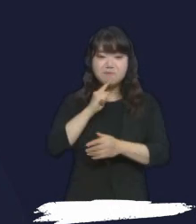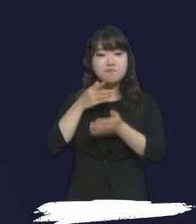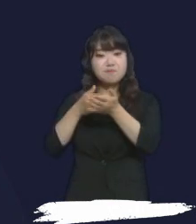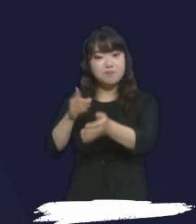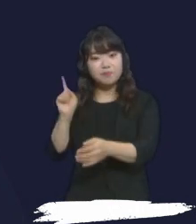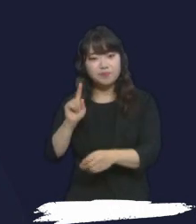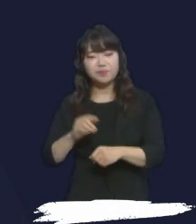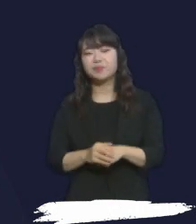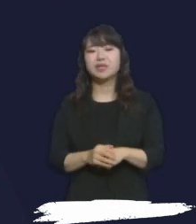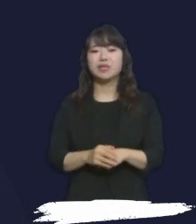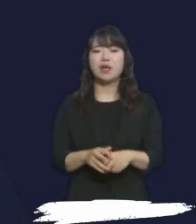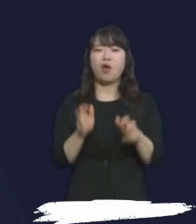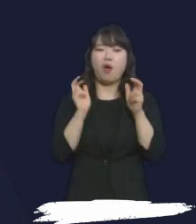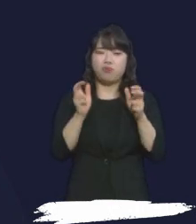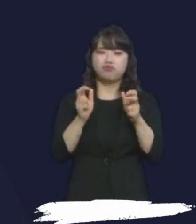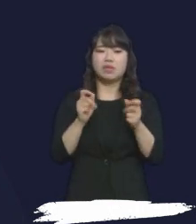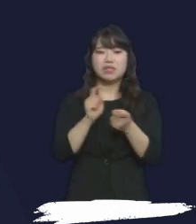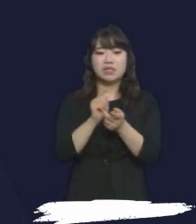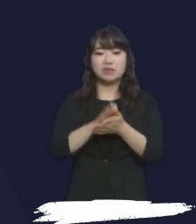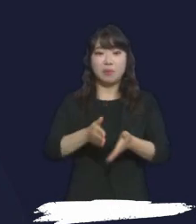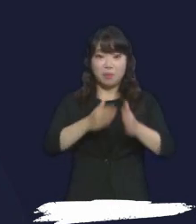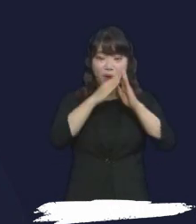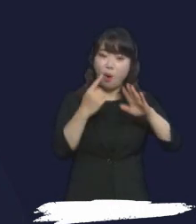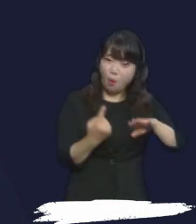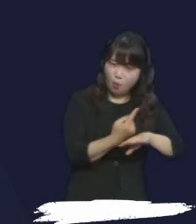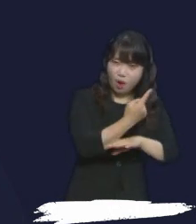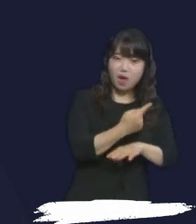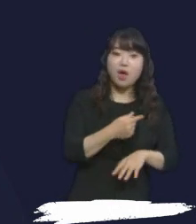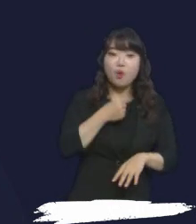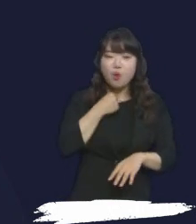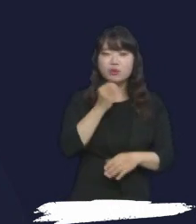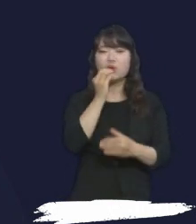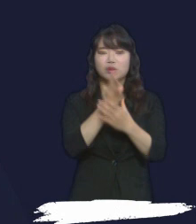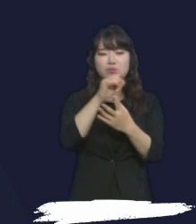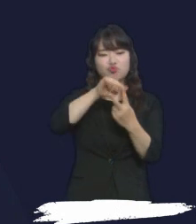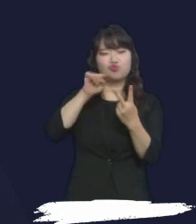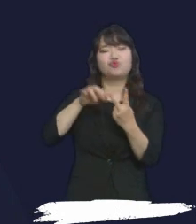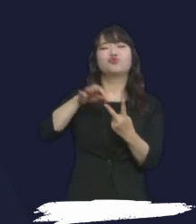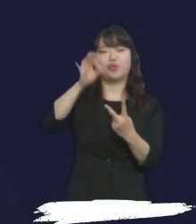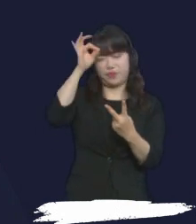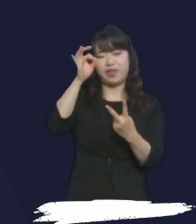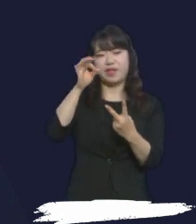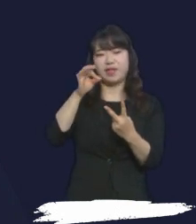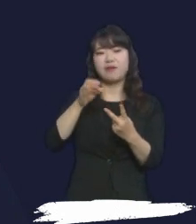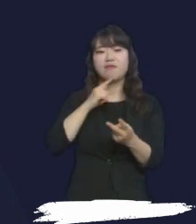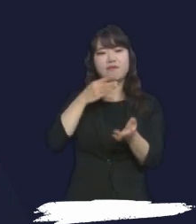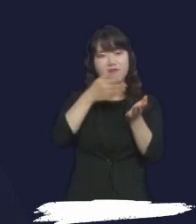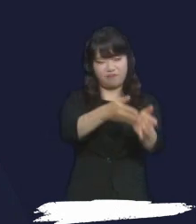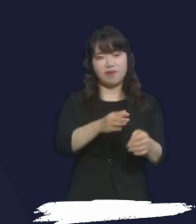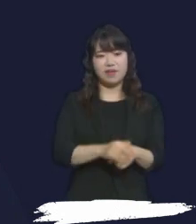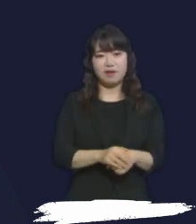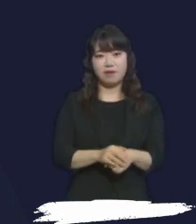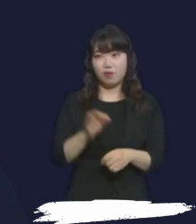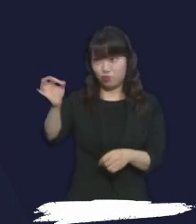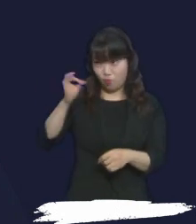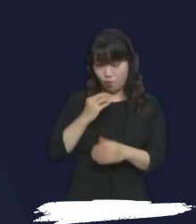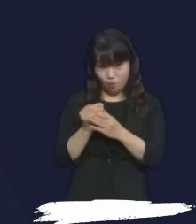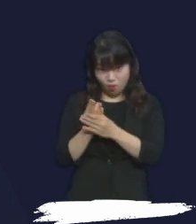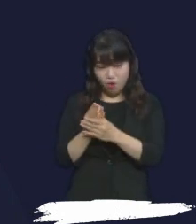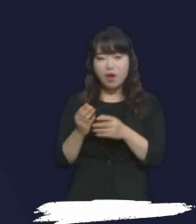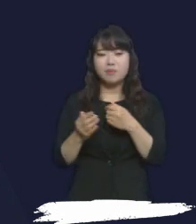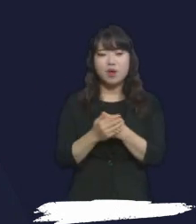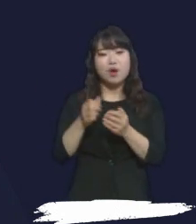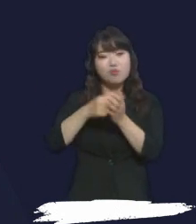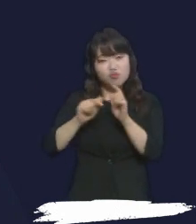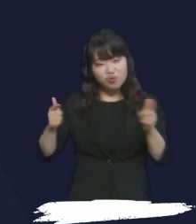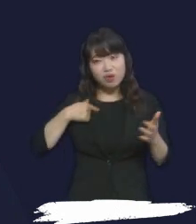개정안은 냉방시설 직접 설치 외에 지원금을 선택할 수 있게 했습니다. 지원금을 받게 되면